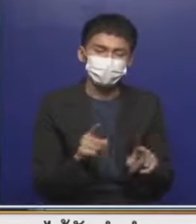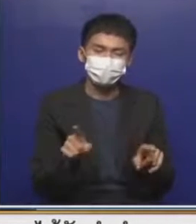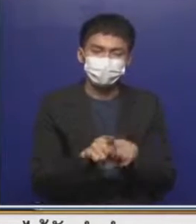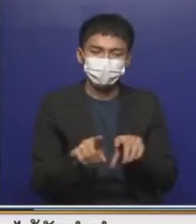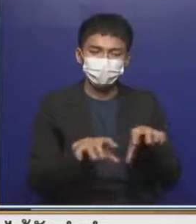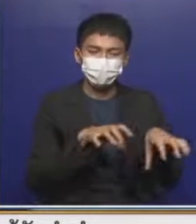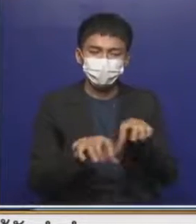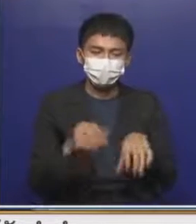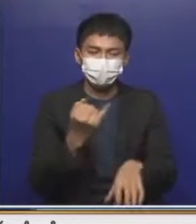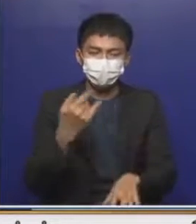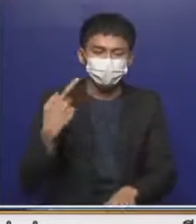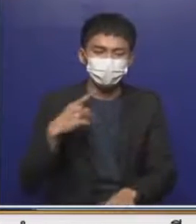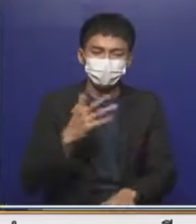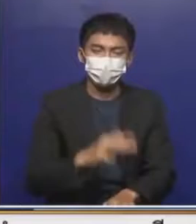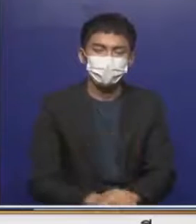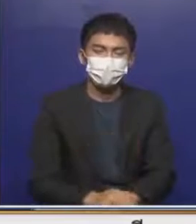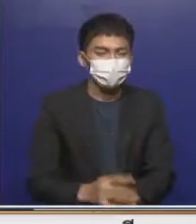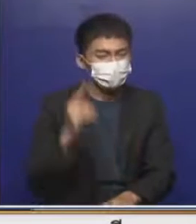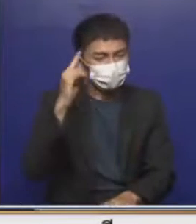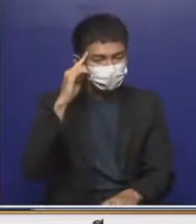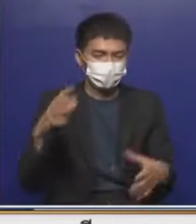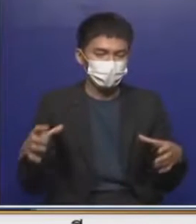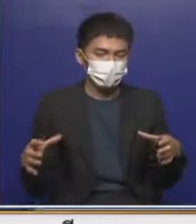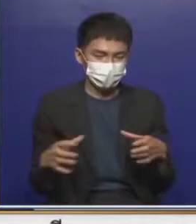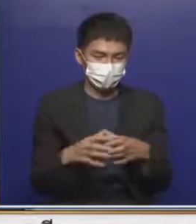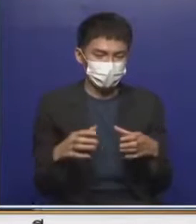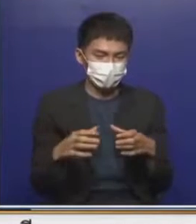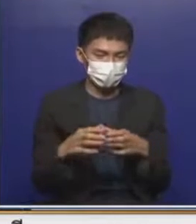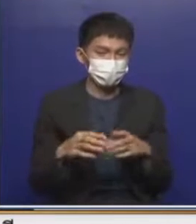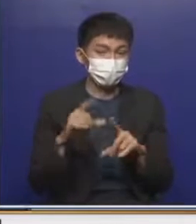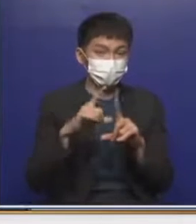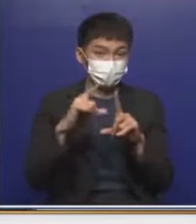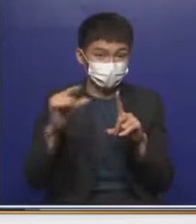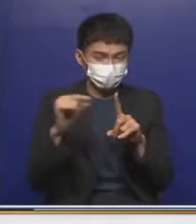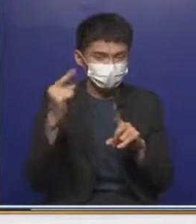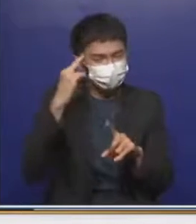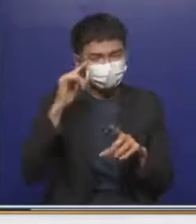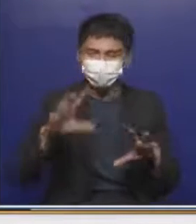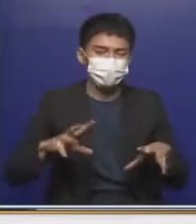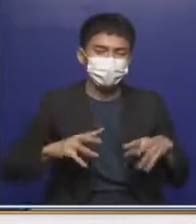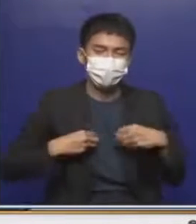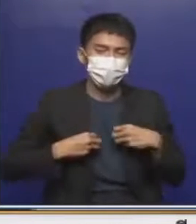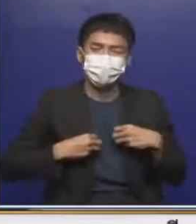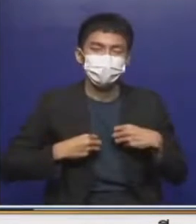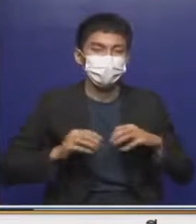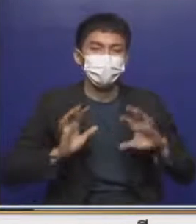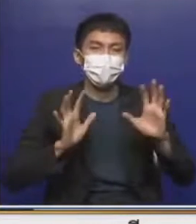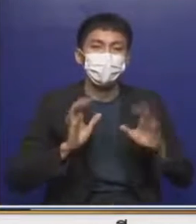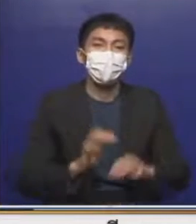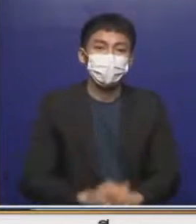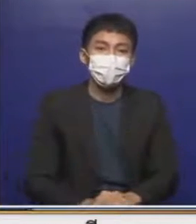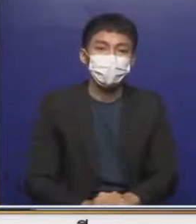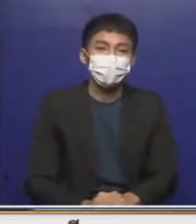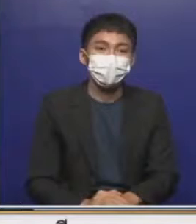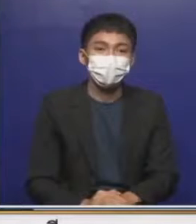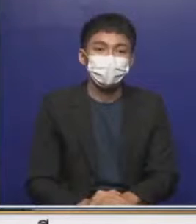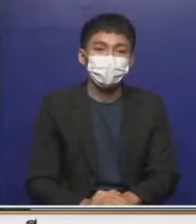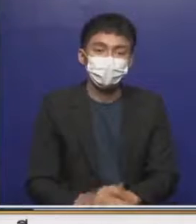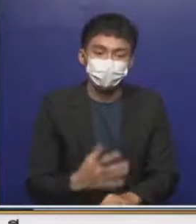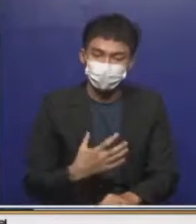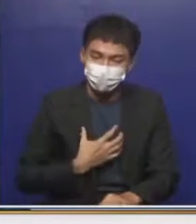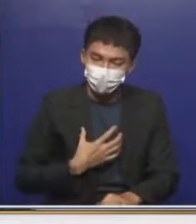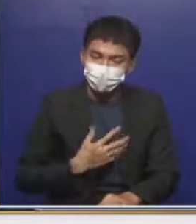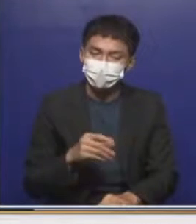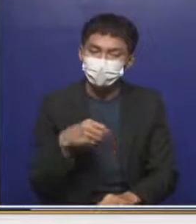ที่พักเก้าไก่ของผมขอยืนยัว่าไม่อาจที่จะรบได้และขอเรีกล้องให้รัฐบาที่ไ้